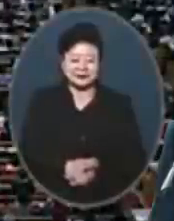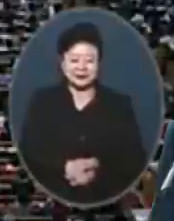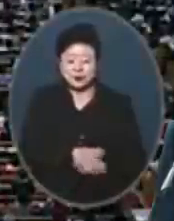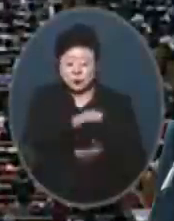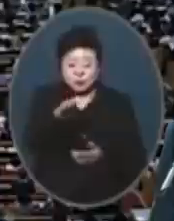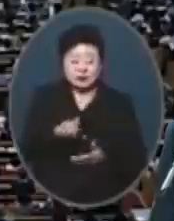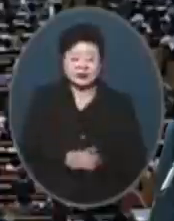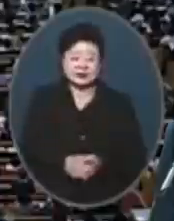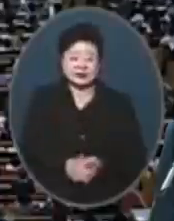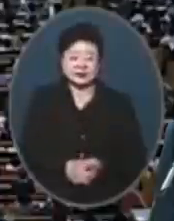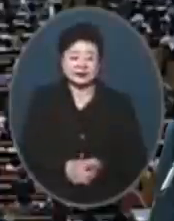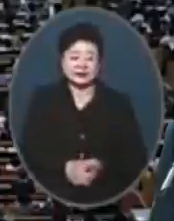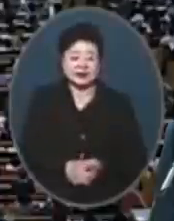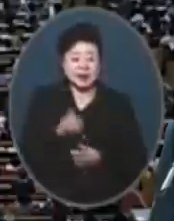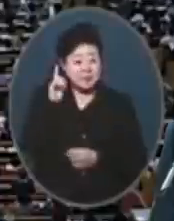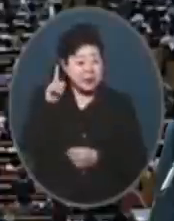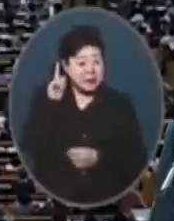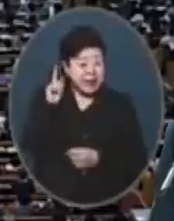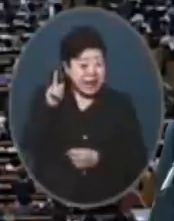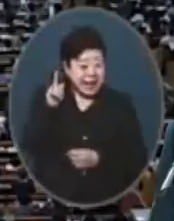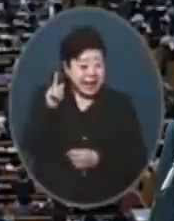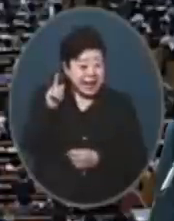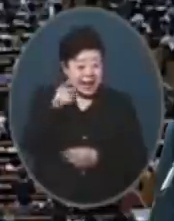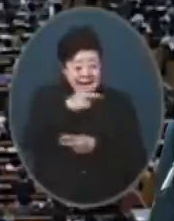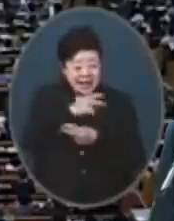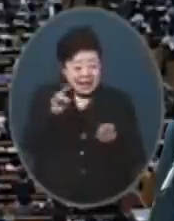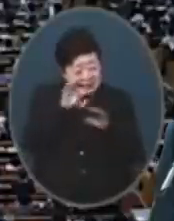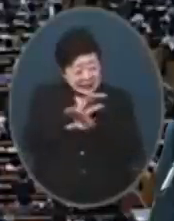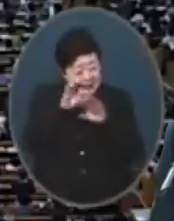우리의 매일매일 자나 깨나